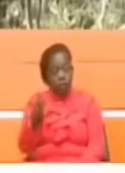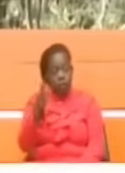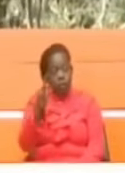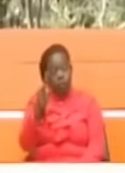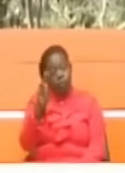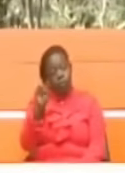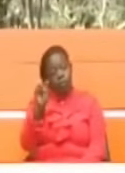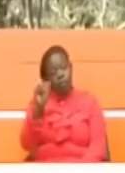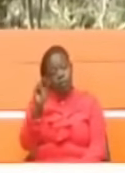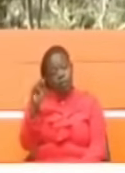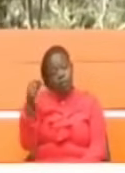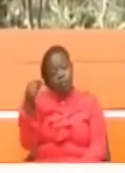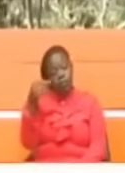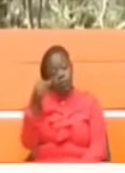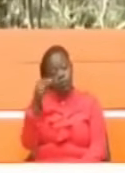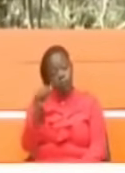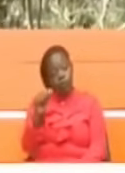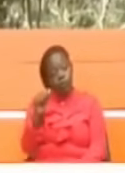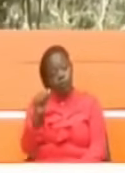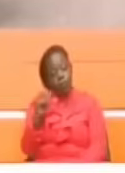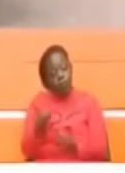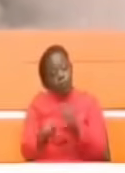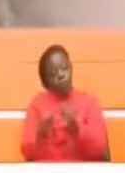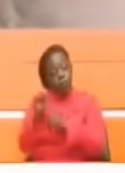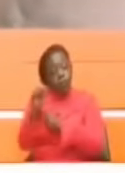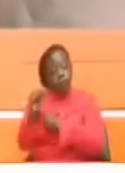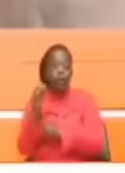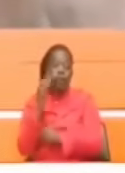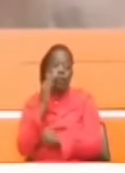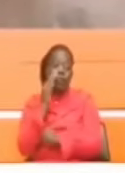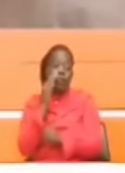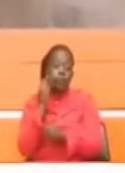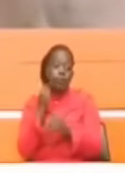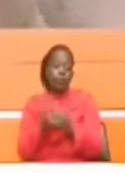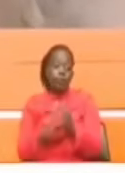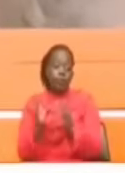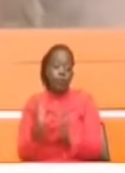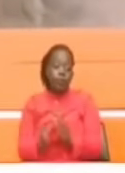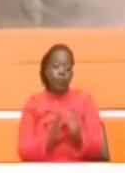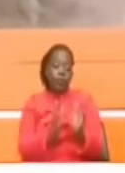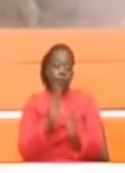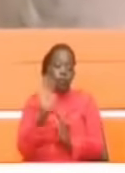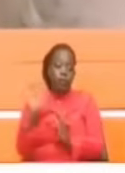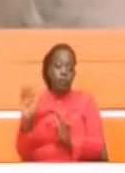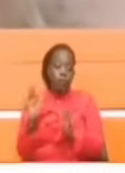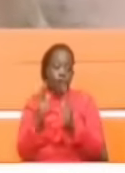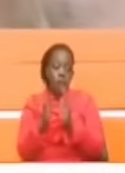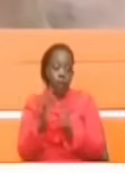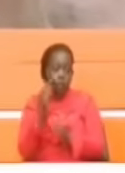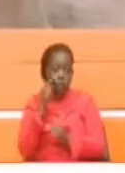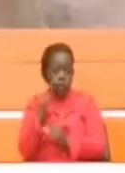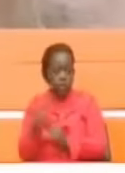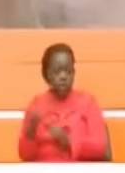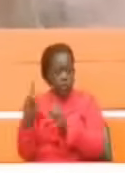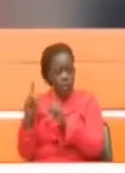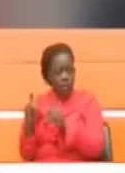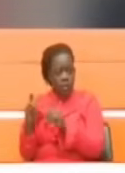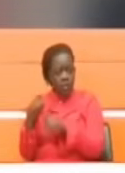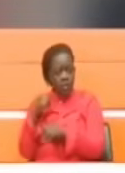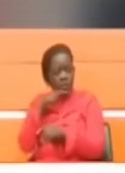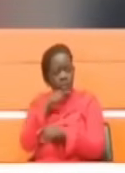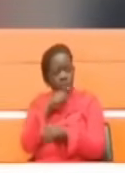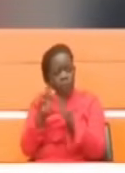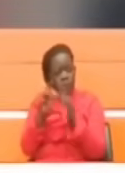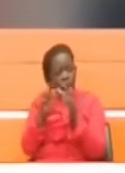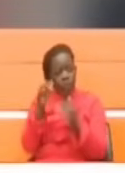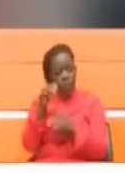Kiryagonja nga twagigula obukadde 15. Agamba yabadde ateekateeka okudda e Uganda n'alaba ebifaananyi ku mutimbagano